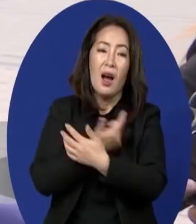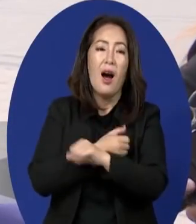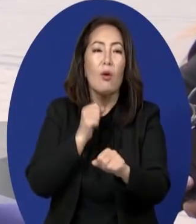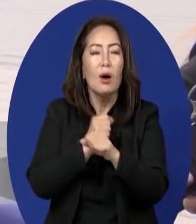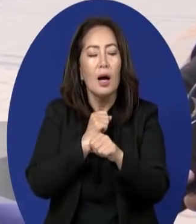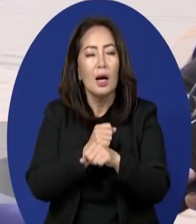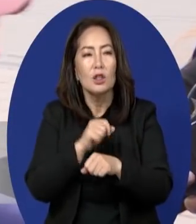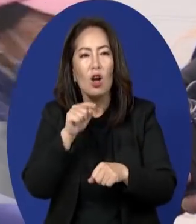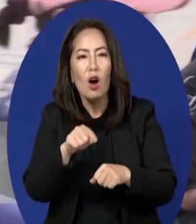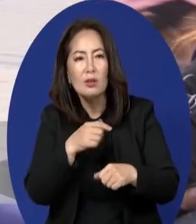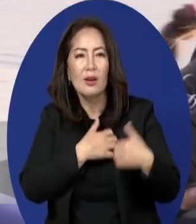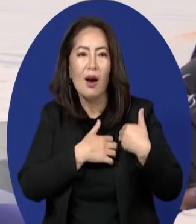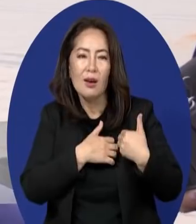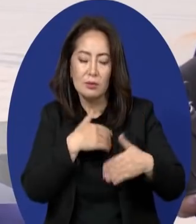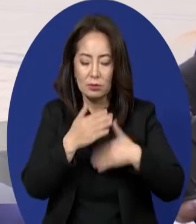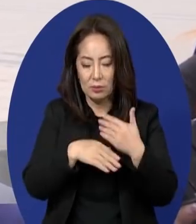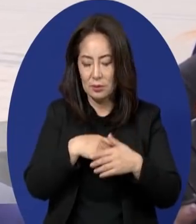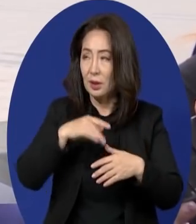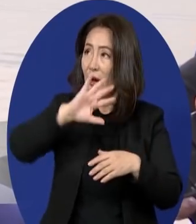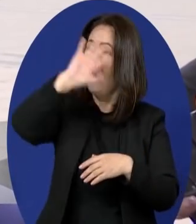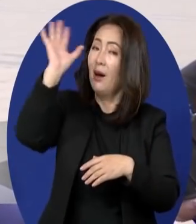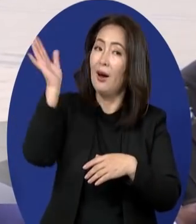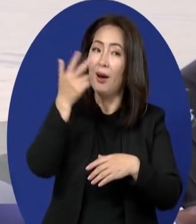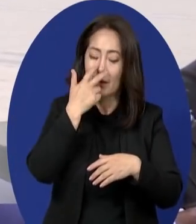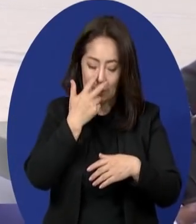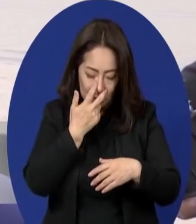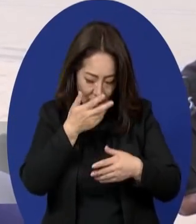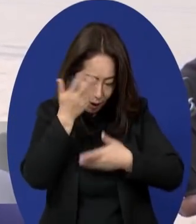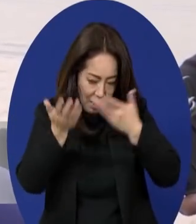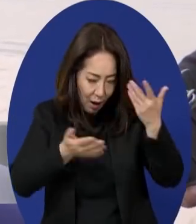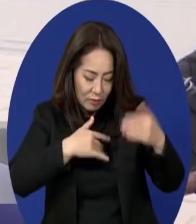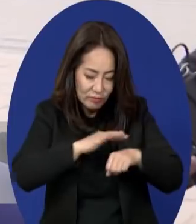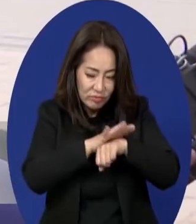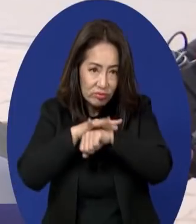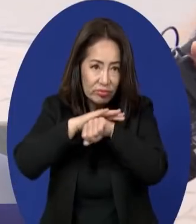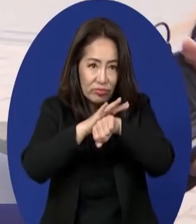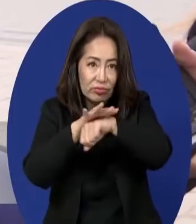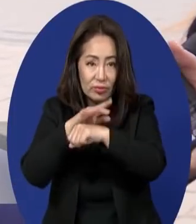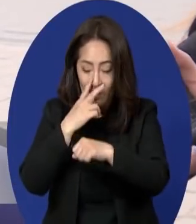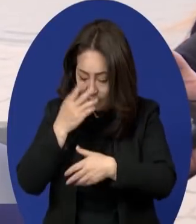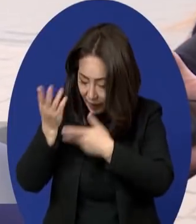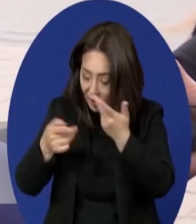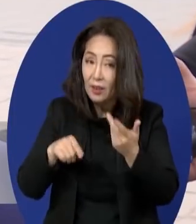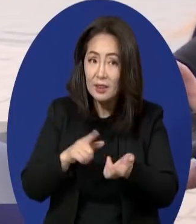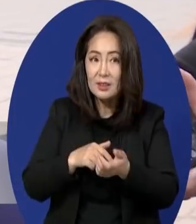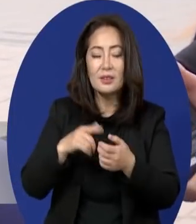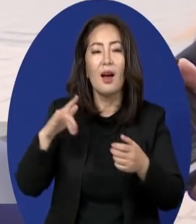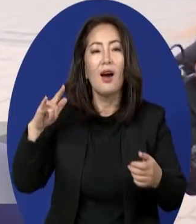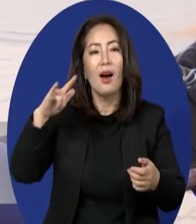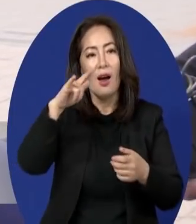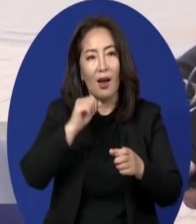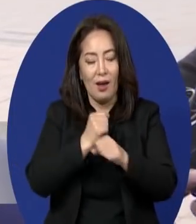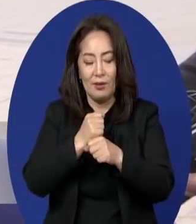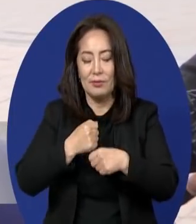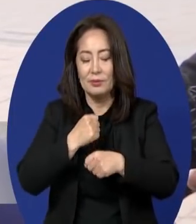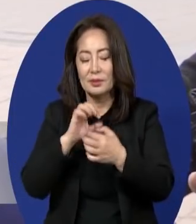алдаггүй явуулахад агаарын ажиллагаа эрен хайх энэ ажиллагаа явуулах шаардлагатай. Тийм учраас энэ агаарын нисэх ангийг байгуулж эрен